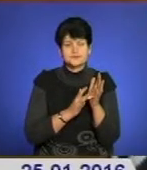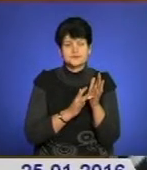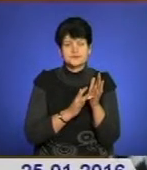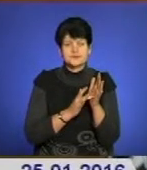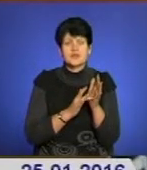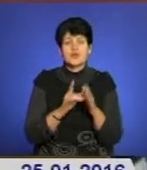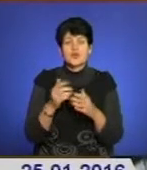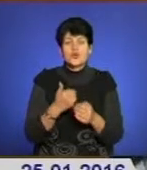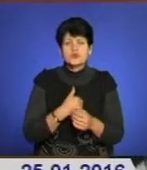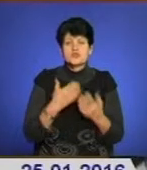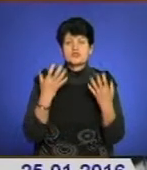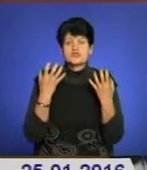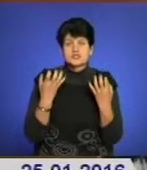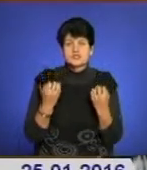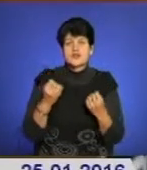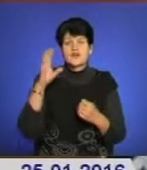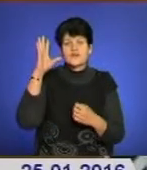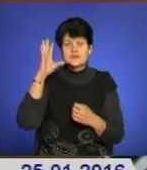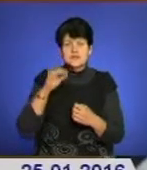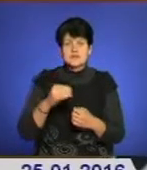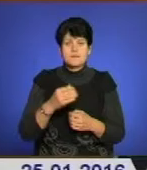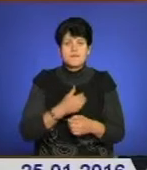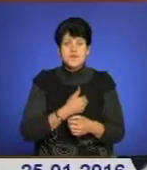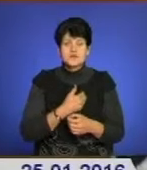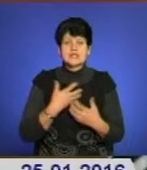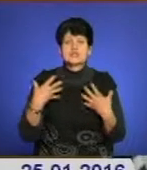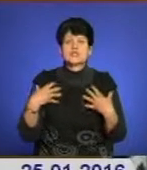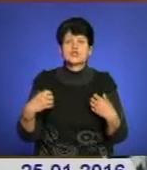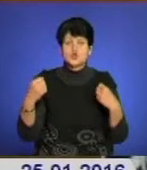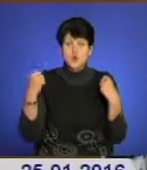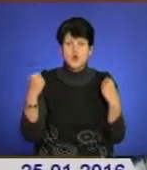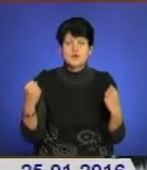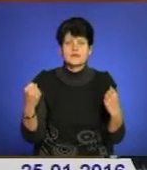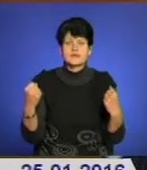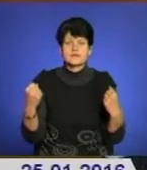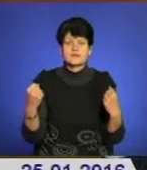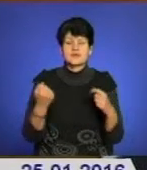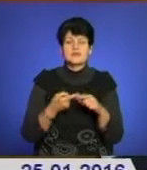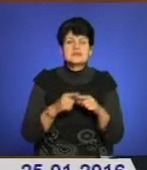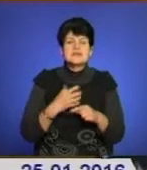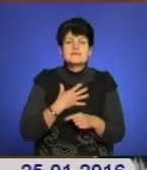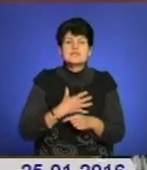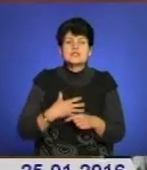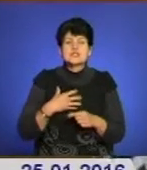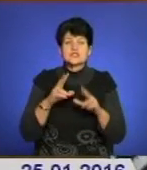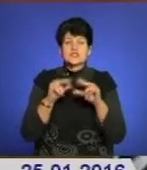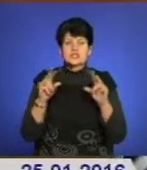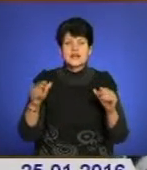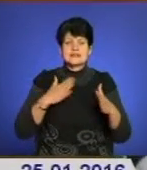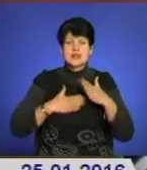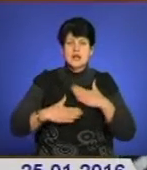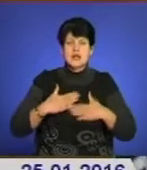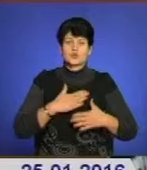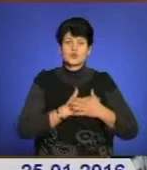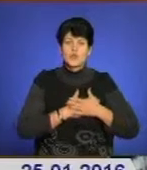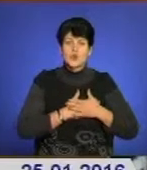хочу ще всім побажати здоров'я, бо це найважливіше, щастя, радості, любові